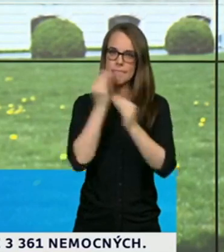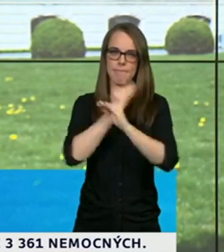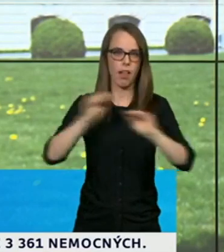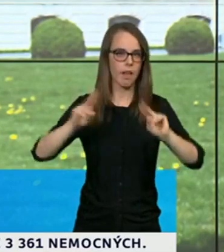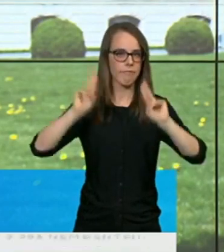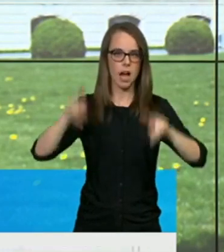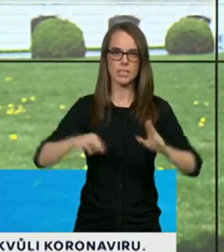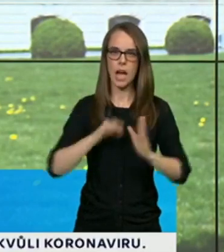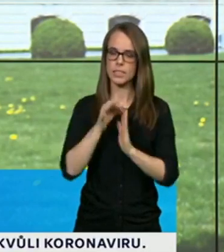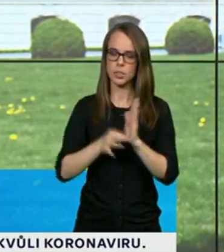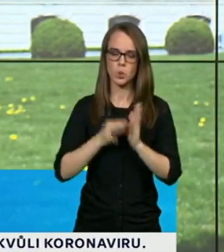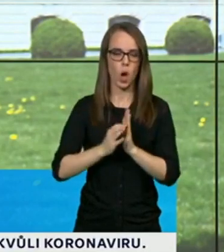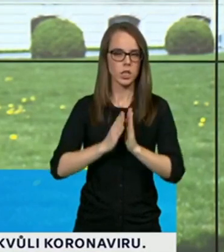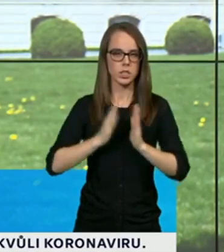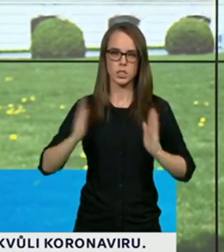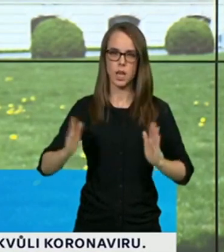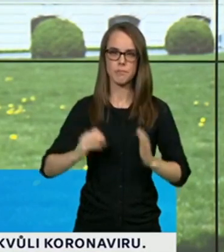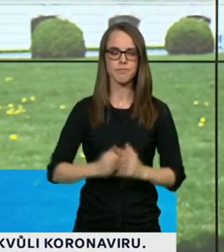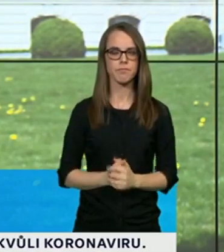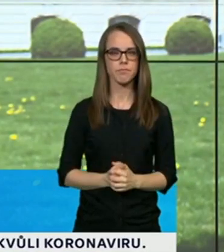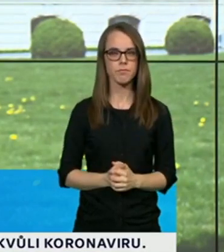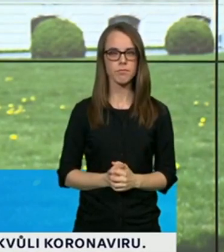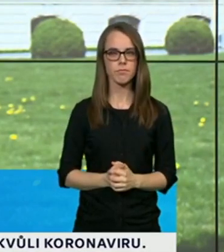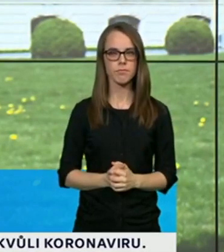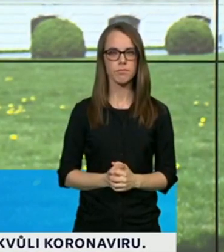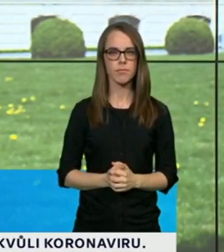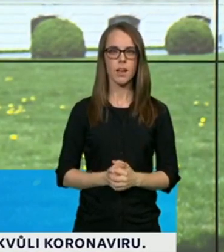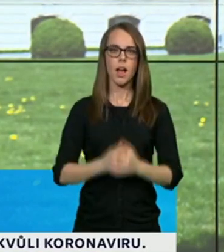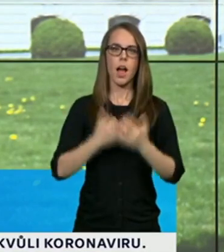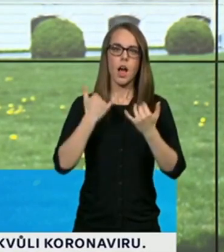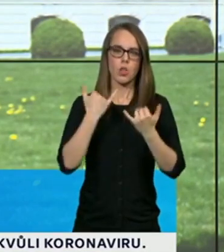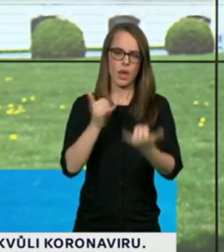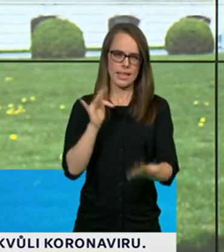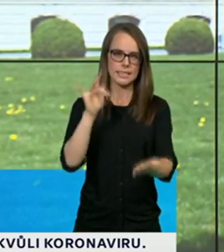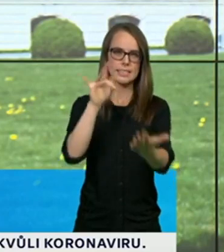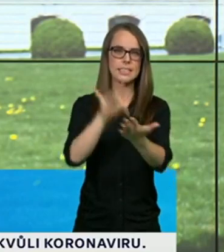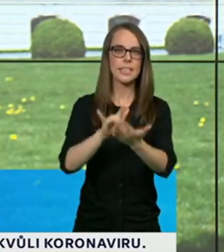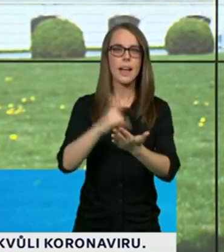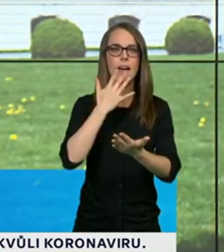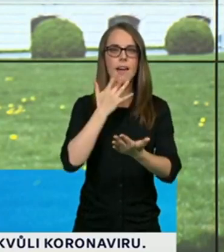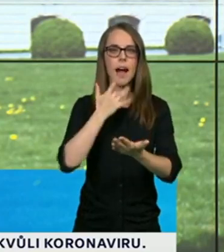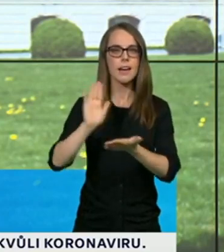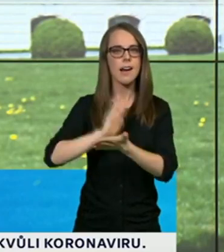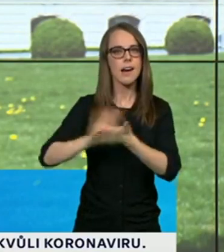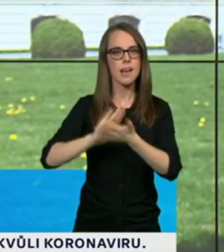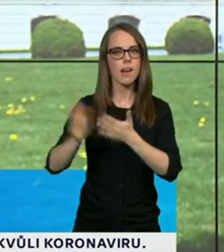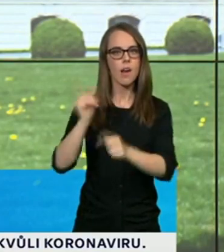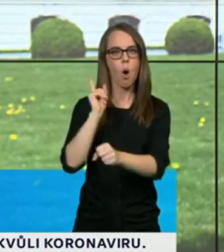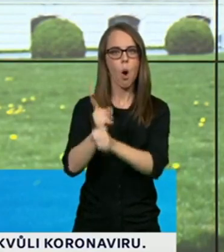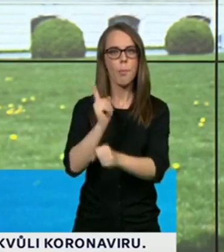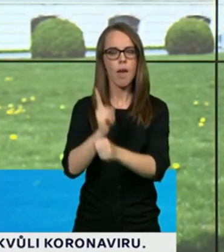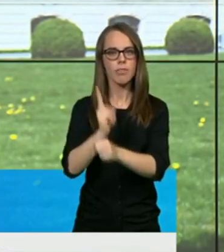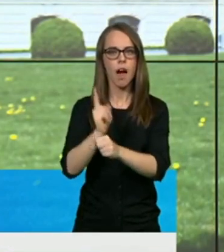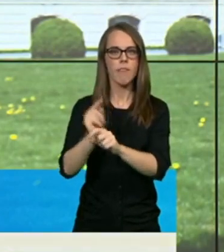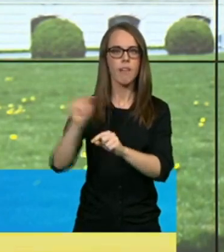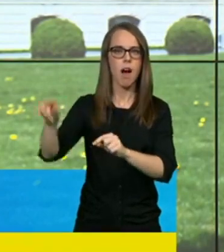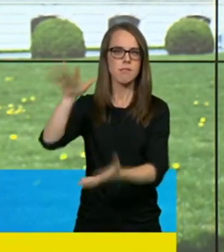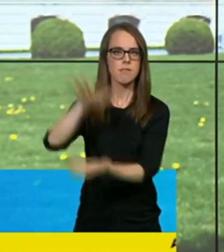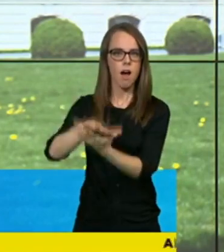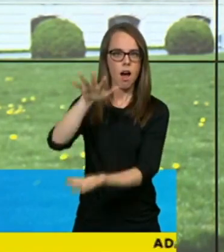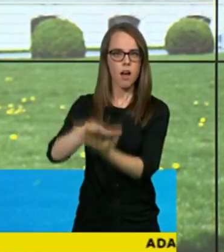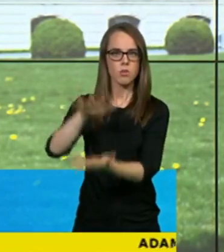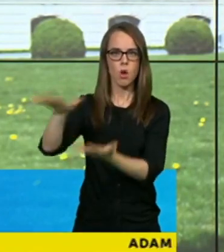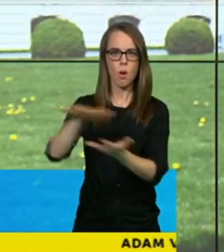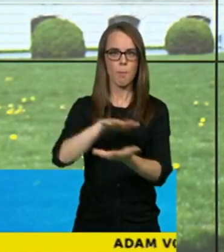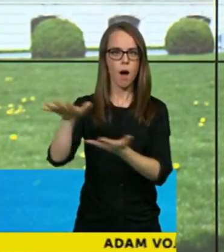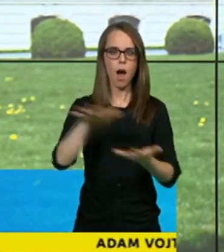vlastně detailněji na to, jakým způsobem vlastně urychlovat vlastně jednací řízení bez uveřejnění, tak